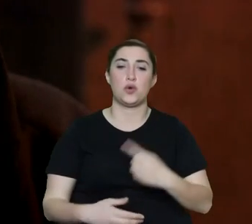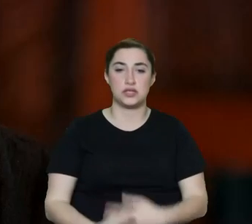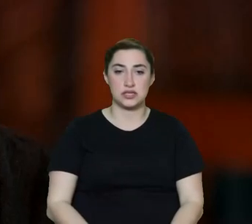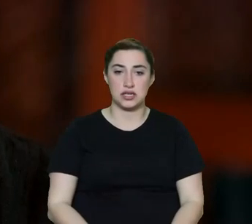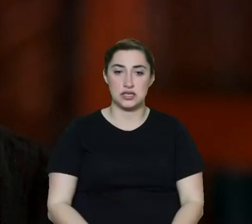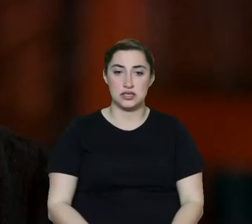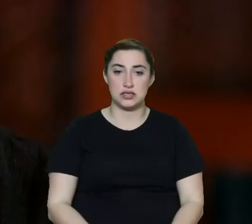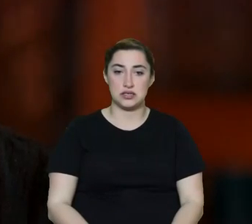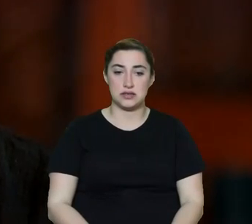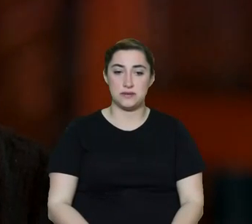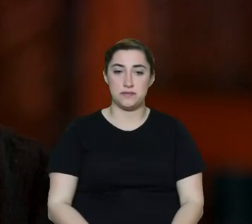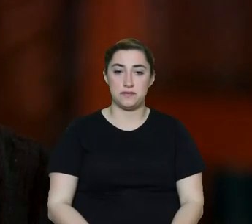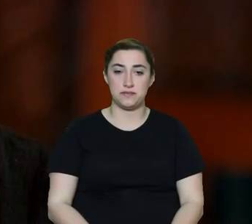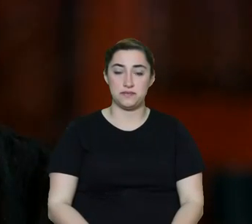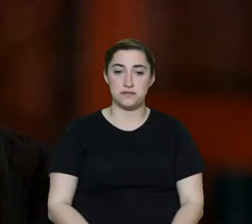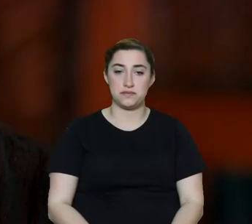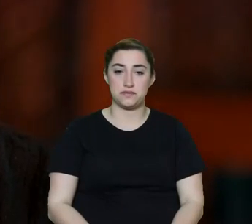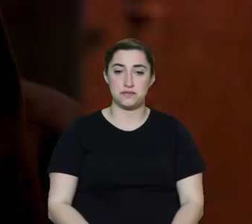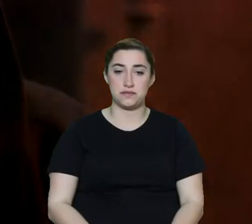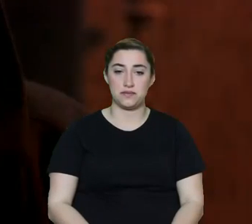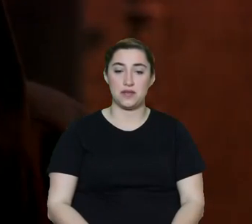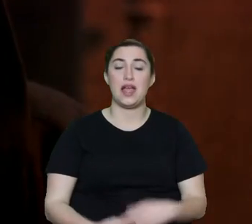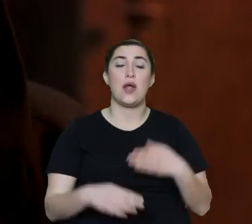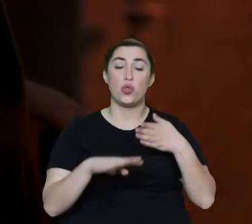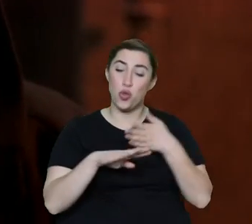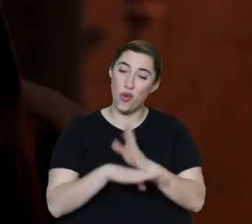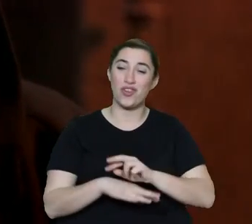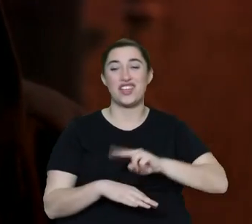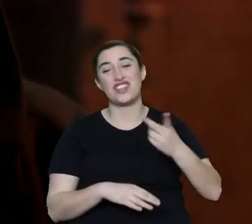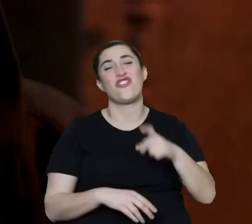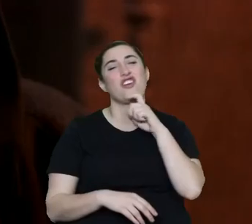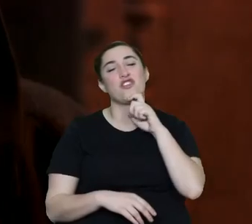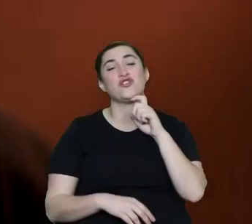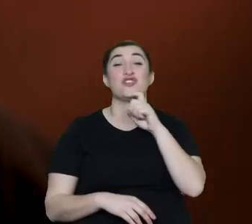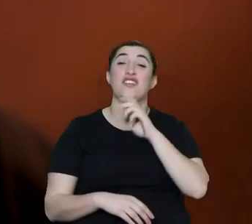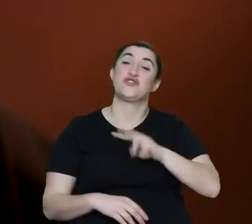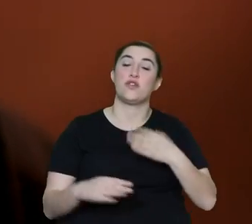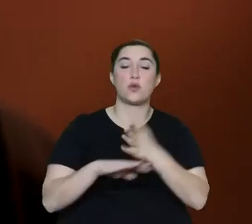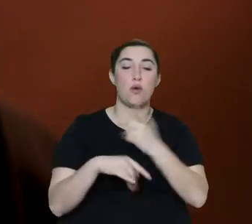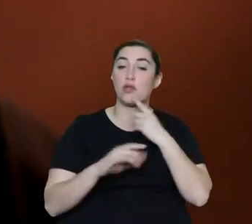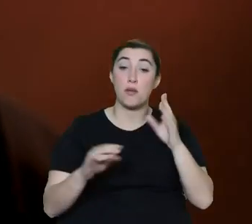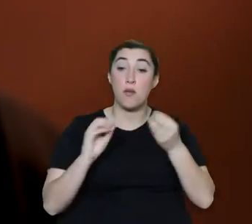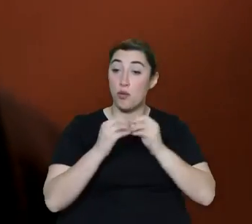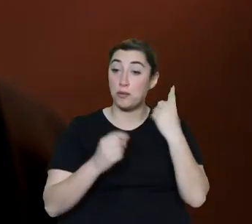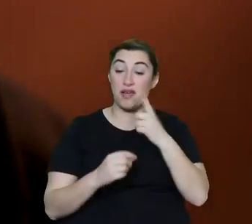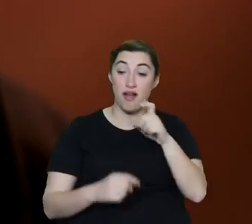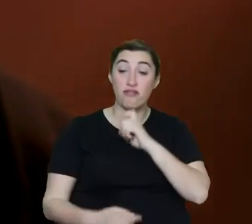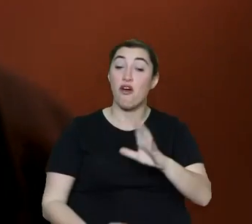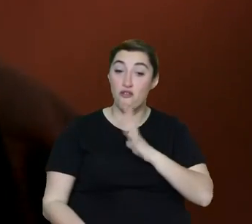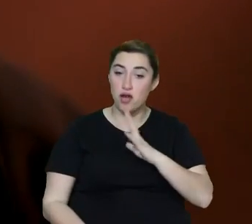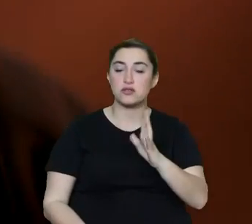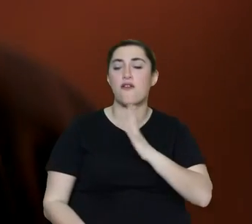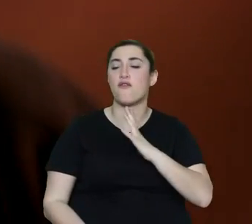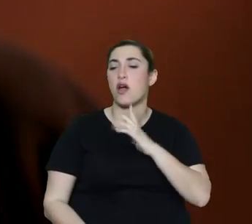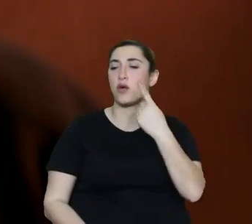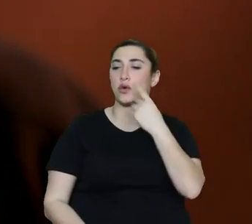gösterir. Eğriye doğru, doğruya eğri demez. Kusur var ise,